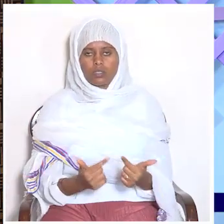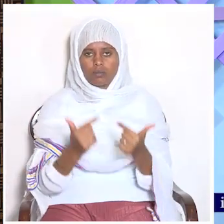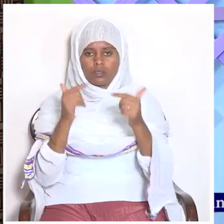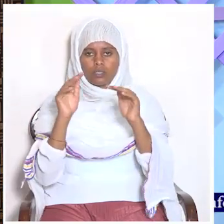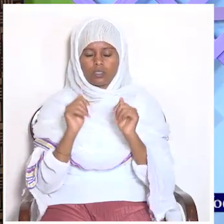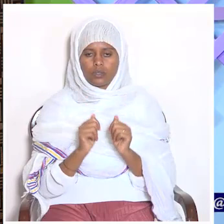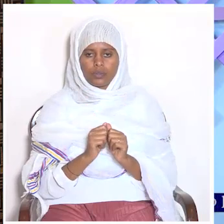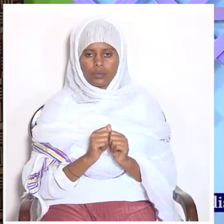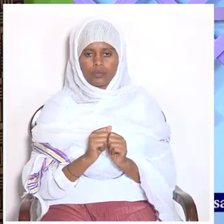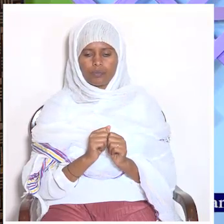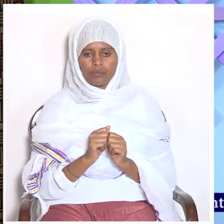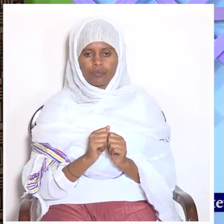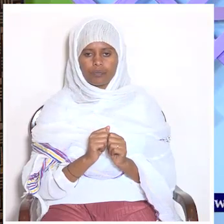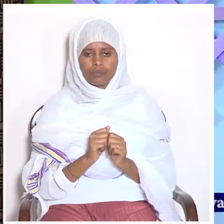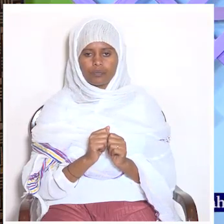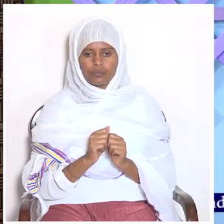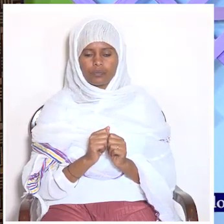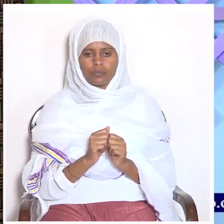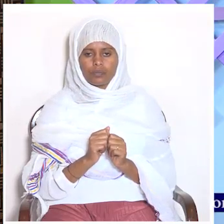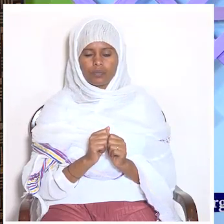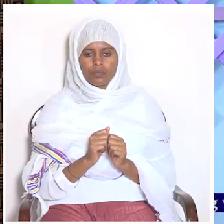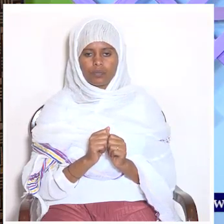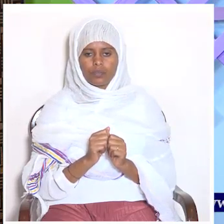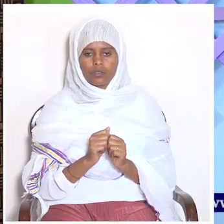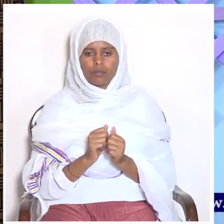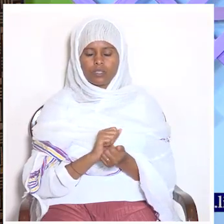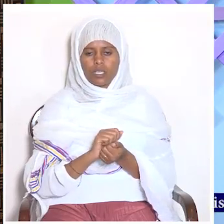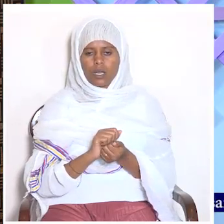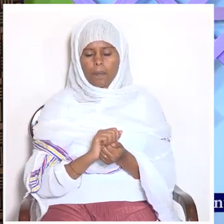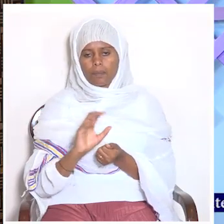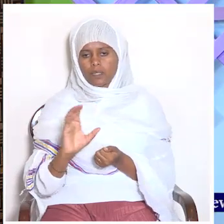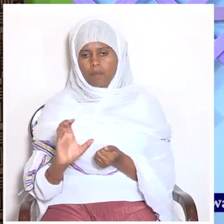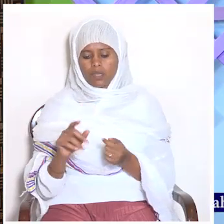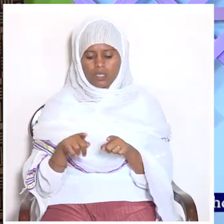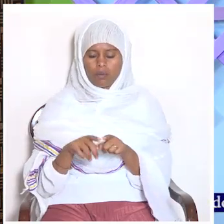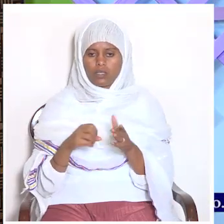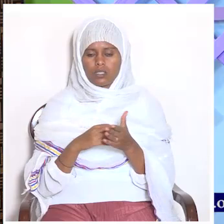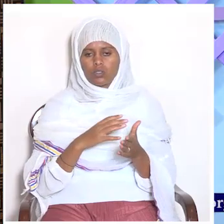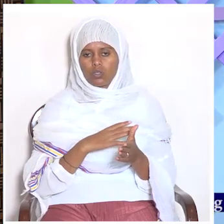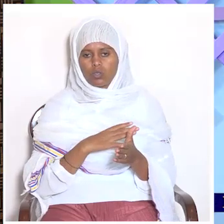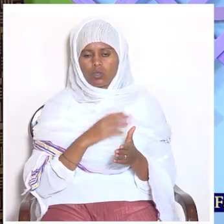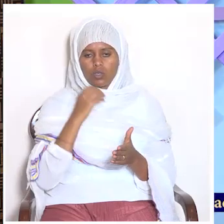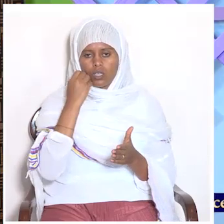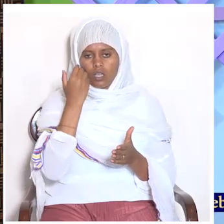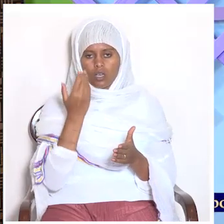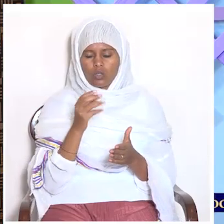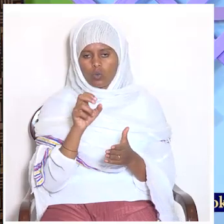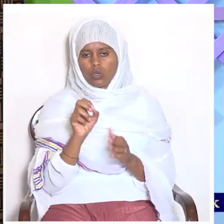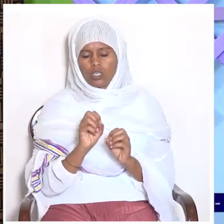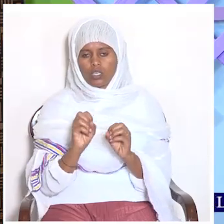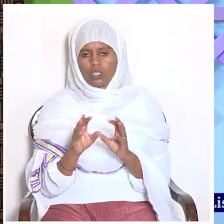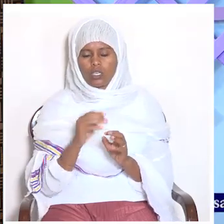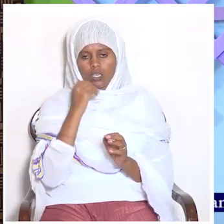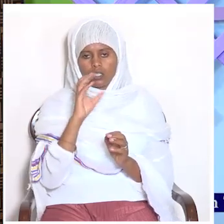ስሙ ዝኸበረን ዝተመስገነን ይኹን። ንእግሪ መገድና ምስ ቀዳም ምስ ሰንበት ጥቓን ጥቓን ስለ ዘሎ ናይ